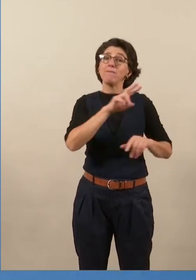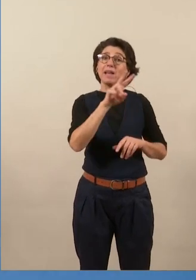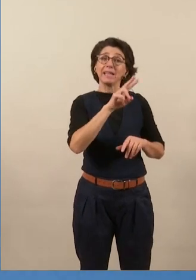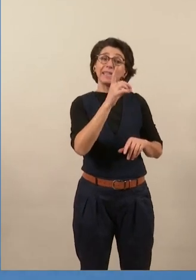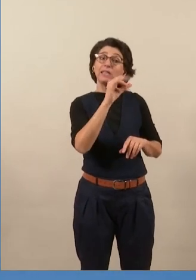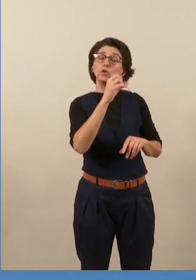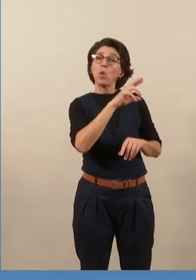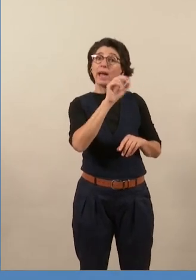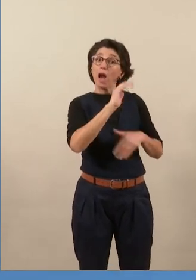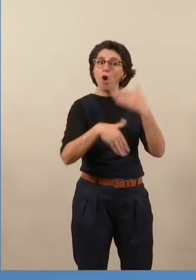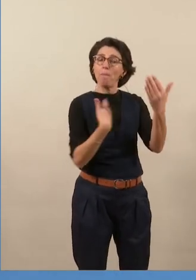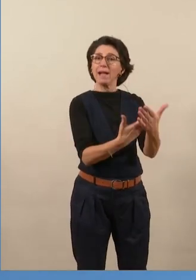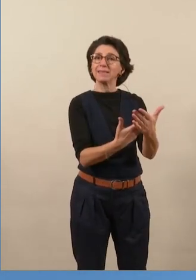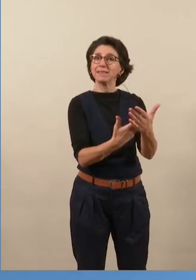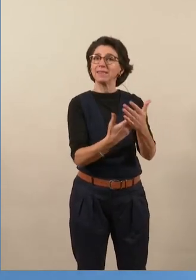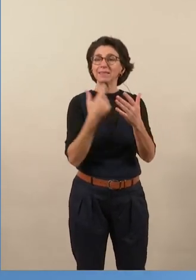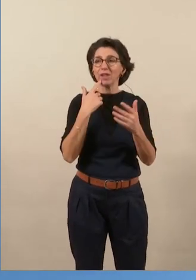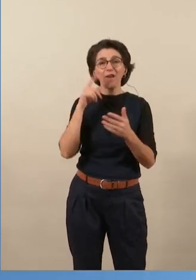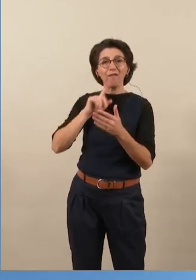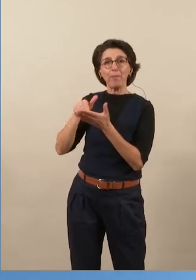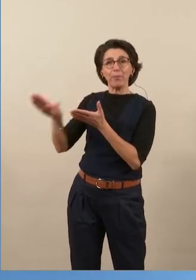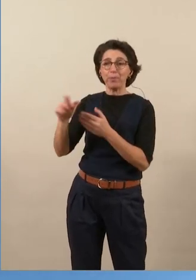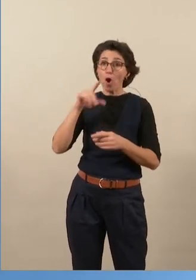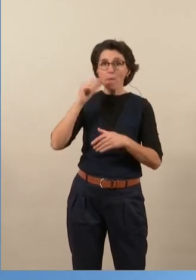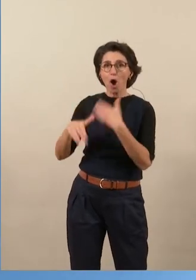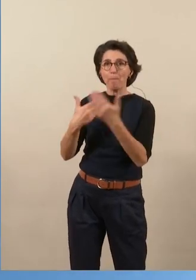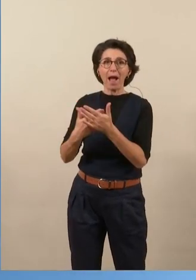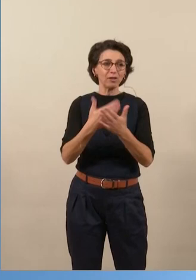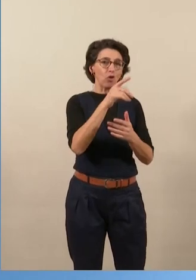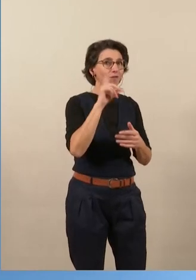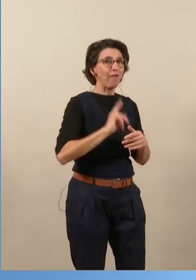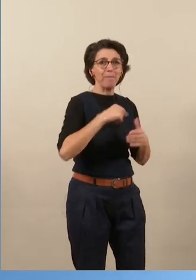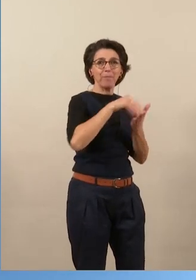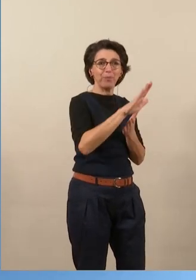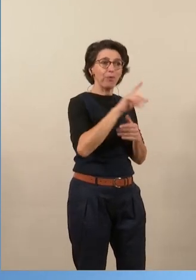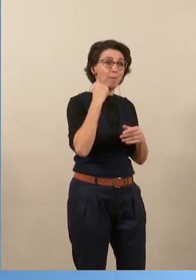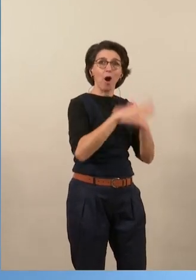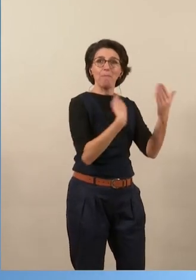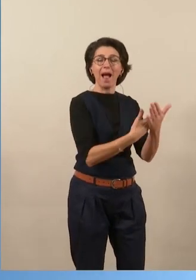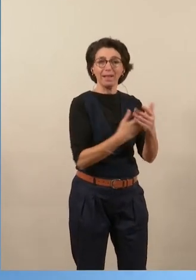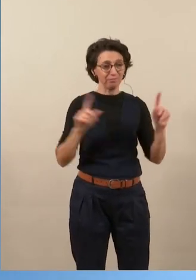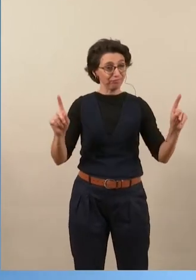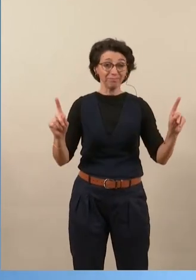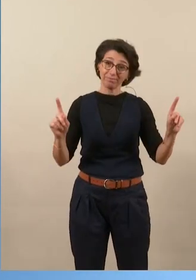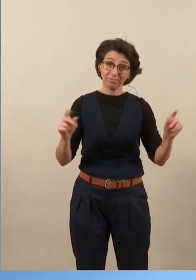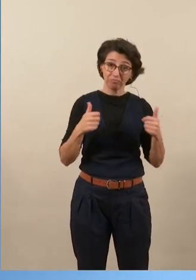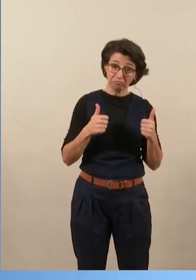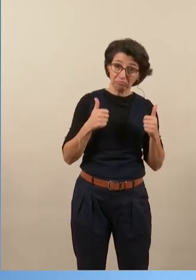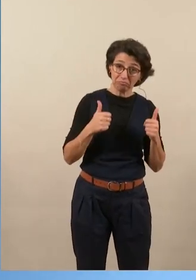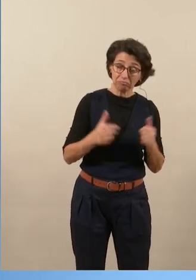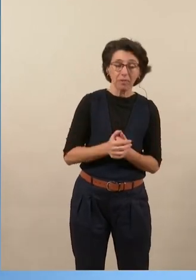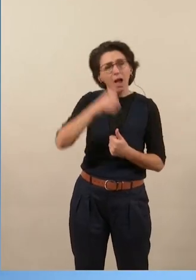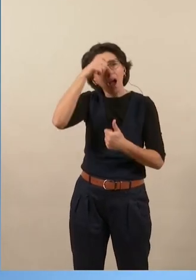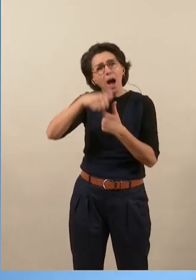Dioré belle manière de favoriser l'accès des femmes aux responsabilités ou de s'en débarrasser rappelez-vous Monsieur le Maire